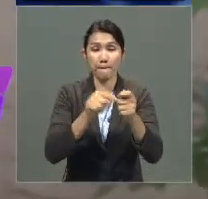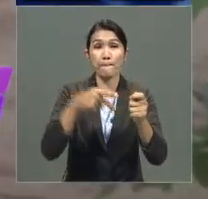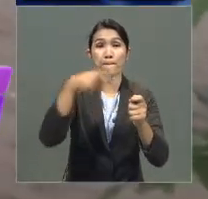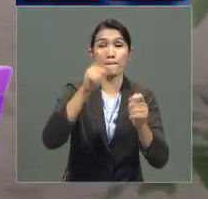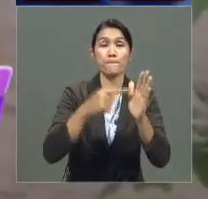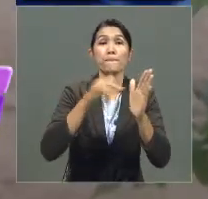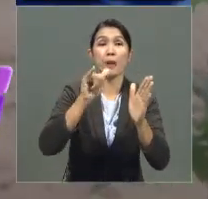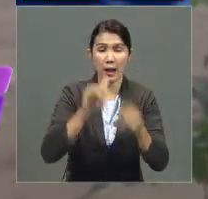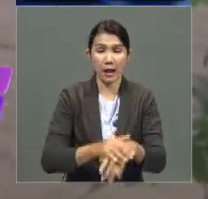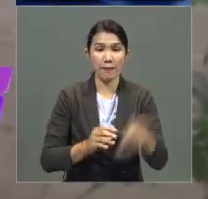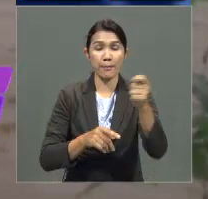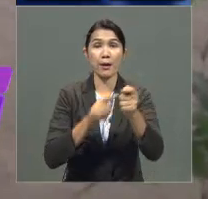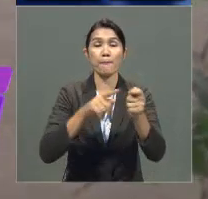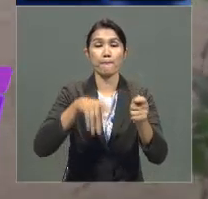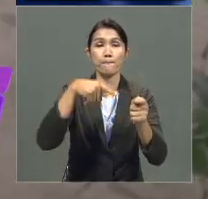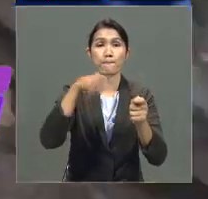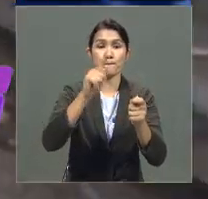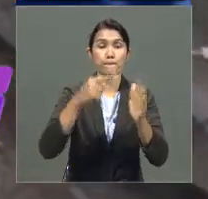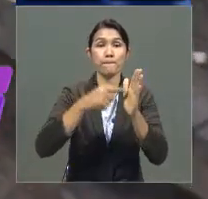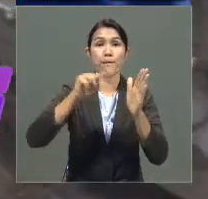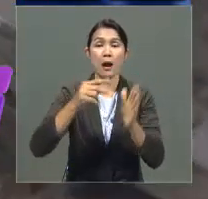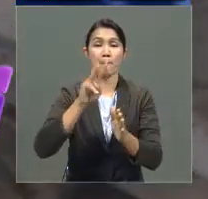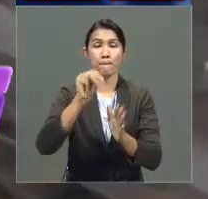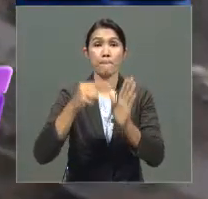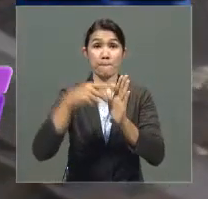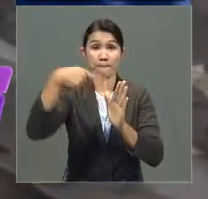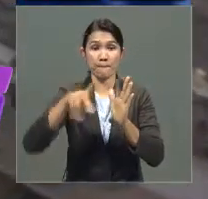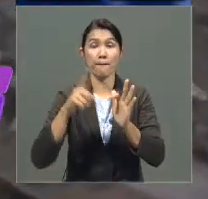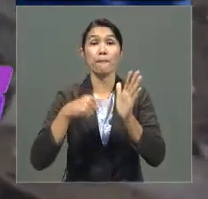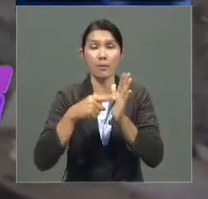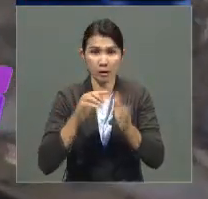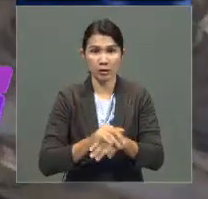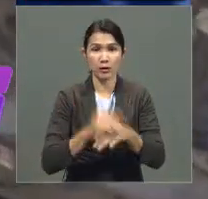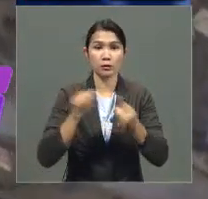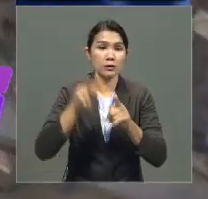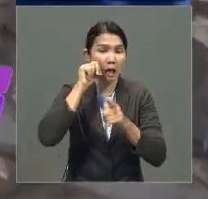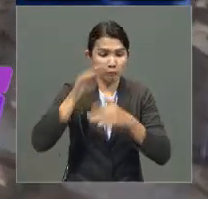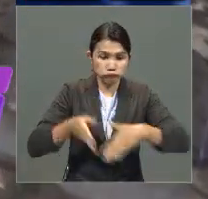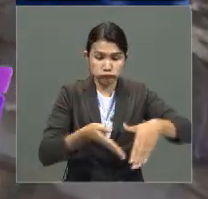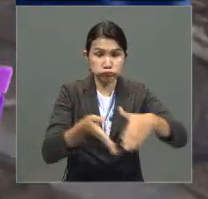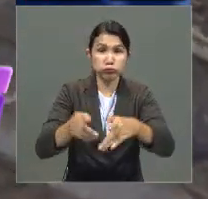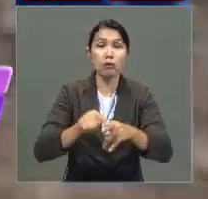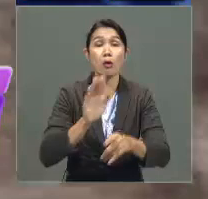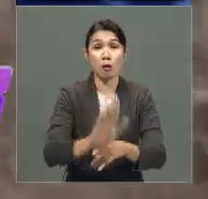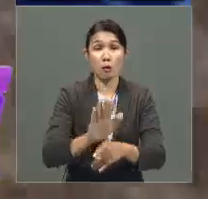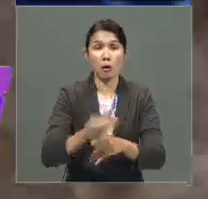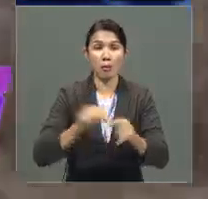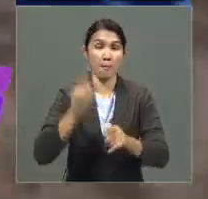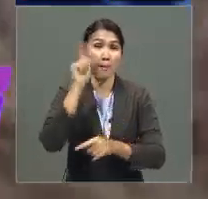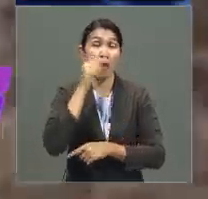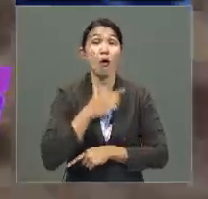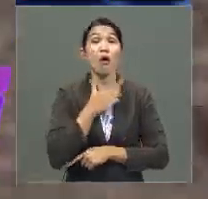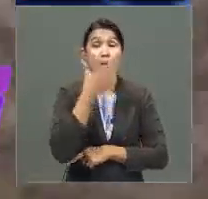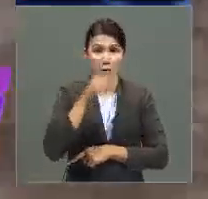ภอปังมะผ้านะคะซึ่งน้ำเนี่ยไหลมาบรรจบกันที่ลำห้วยแม่สงีแล้วก็ลำห้วยแม่สงาในพื้นที่ตำบลห้วยผาอำเภอเมืองแม่ฮ่องส